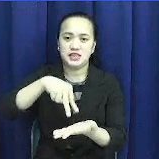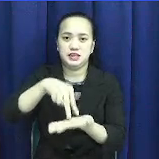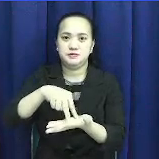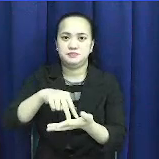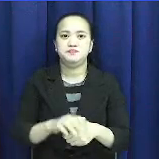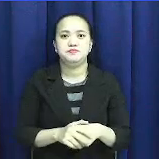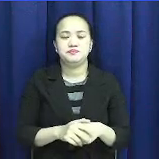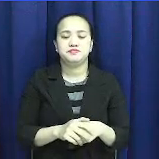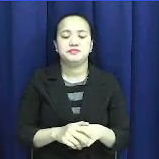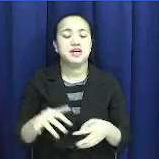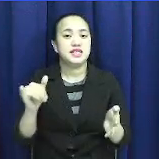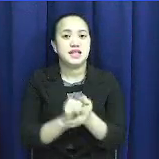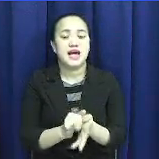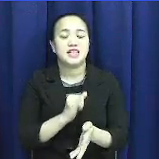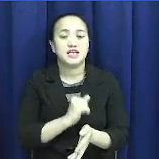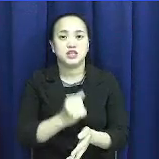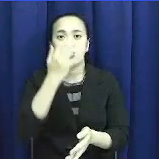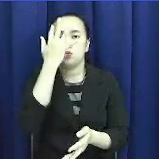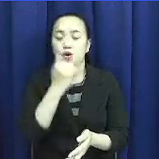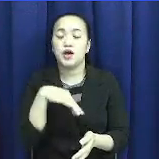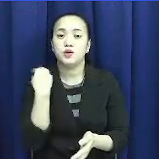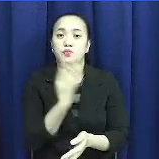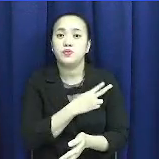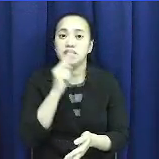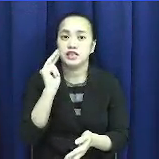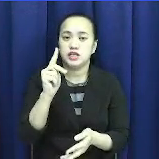pag-aaral po natin ng salita ng Diyos. Okay, so